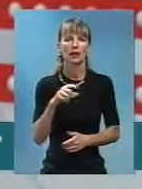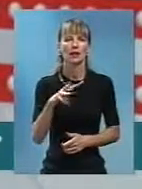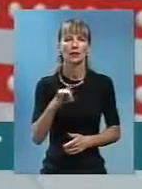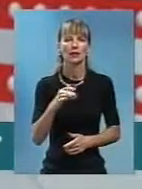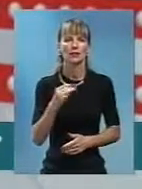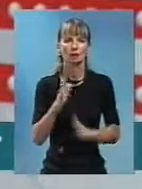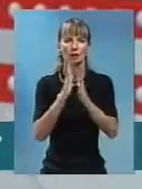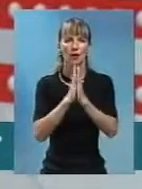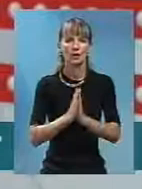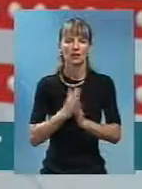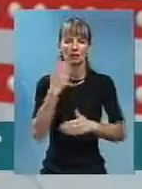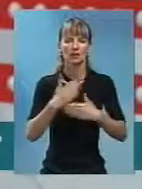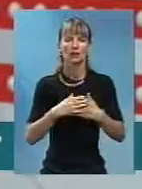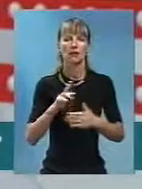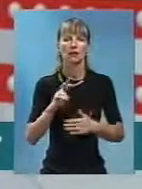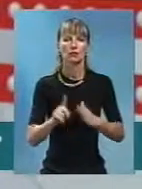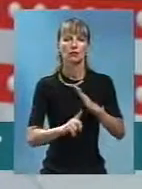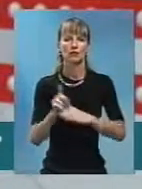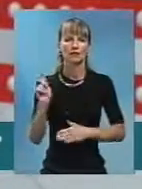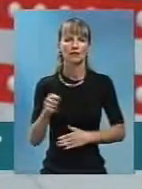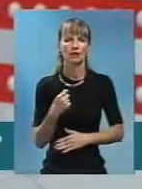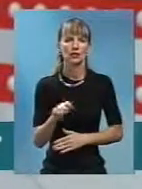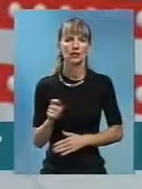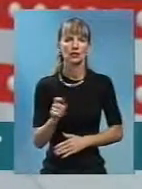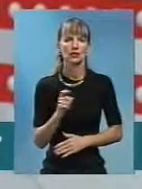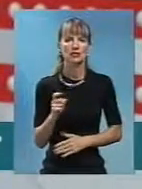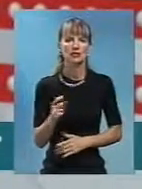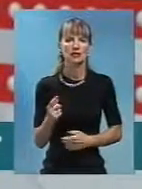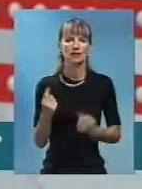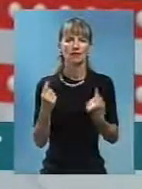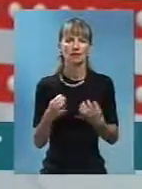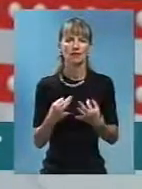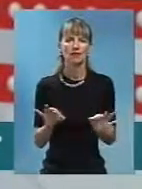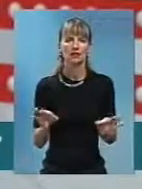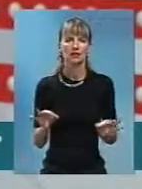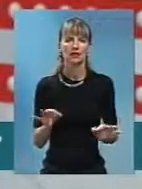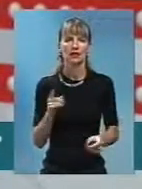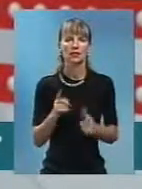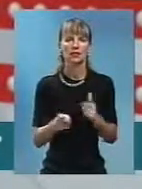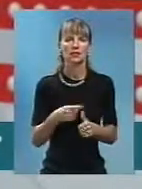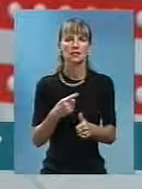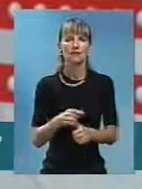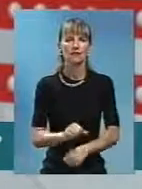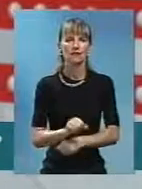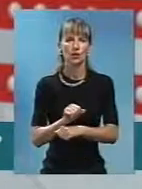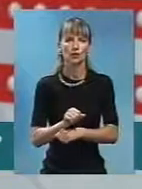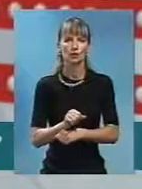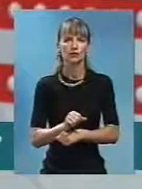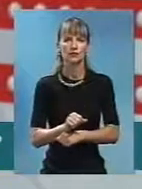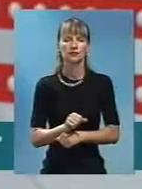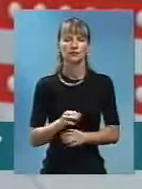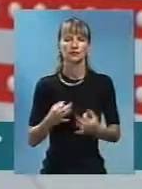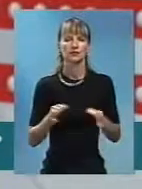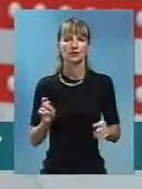тим, як почати війну, велику визвольну, інколи називають революцію,